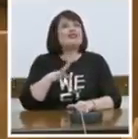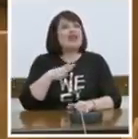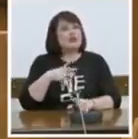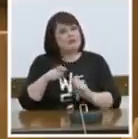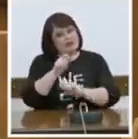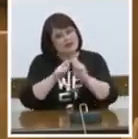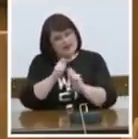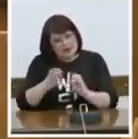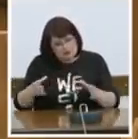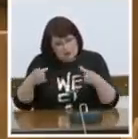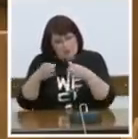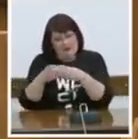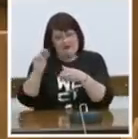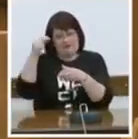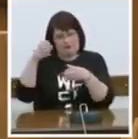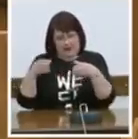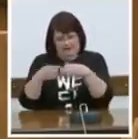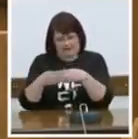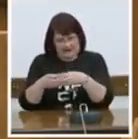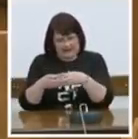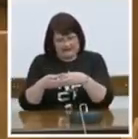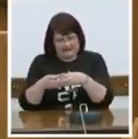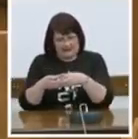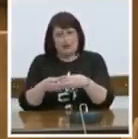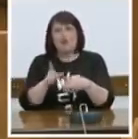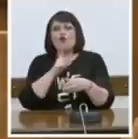μια κοινοβουλευτική ομάδα τέτοια που